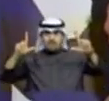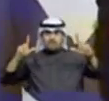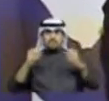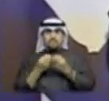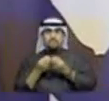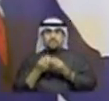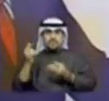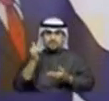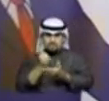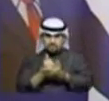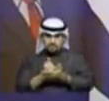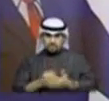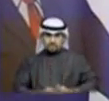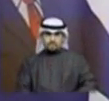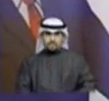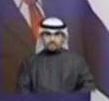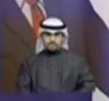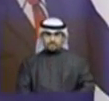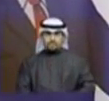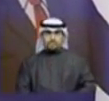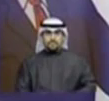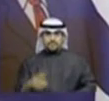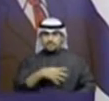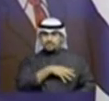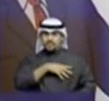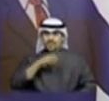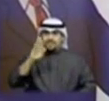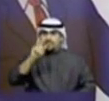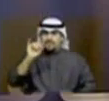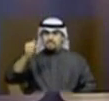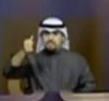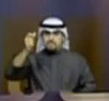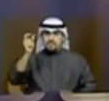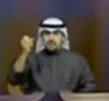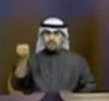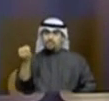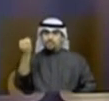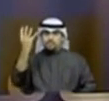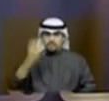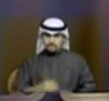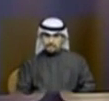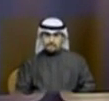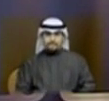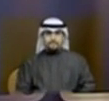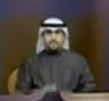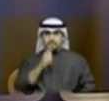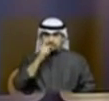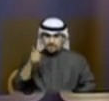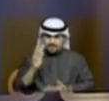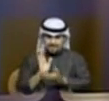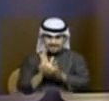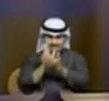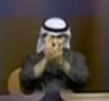المجلس الوطني للثقافة والفنون والأداب الشيخ سلمان لحمود الصباح. هذا التكريم أهديه